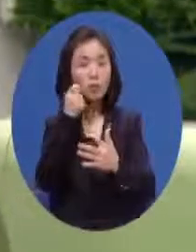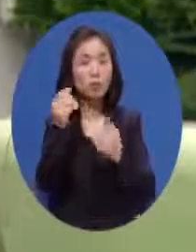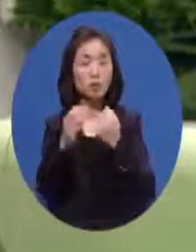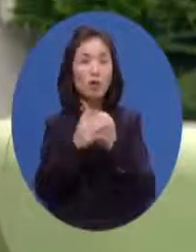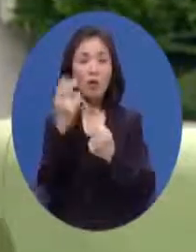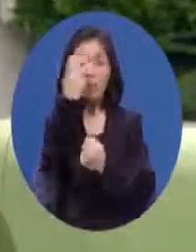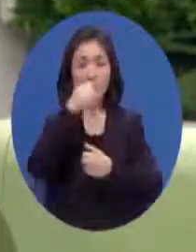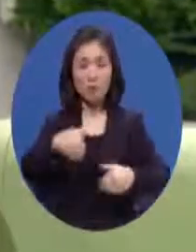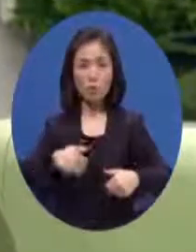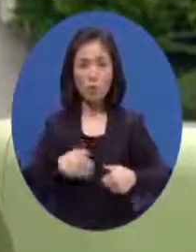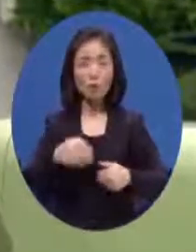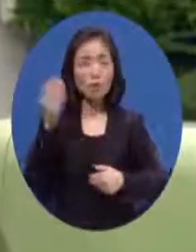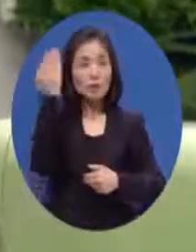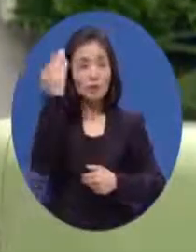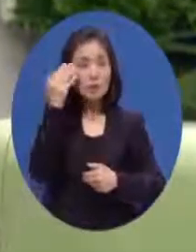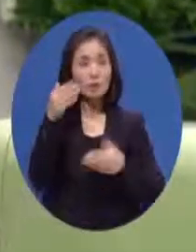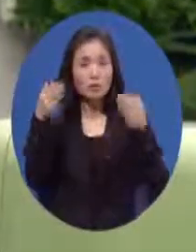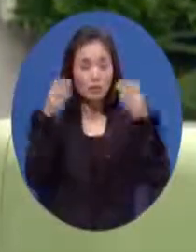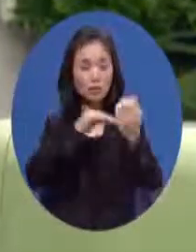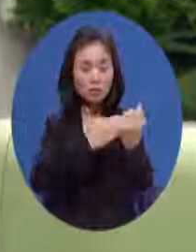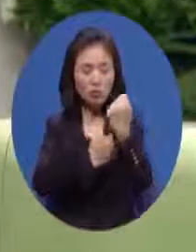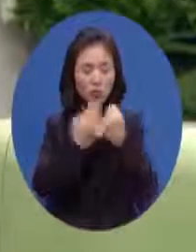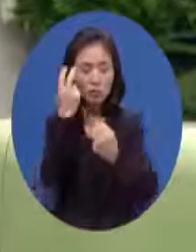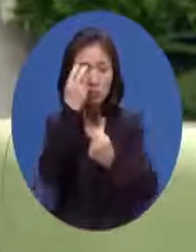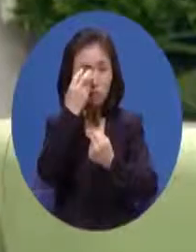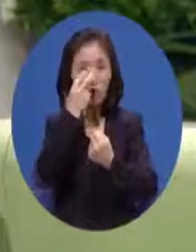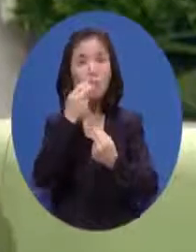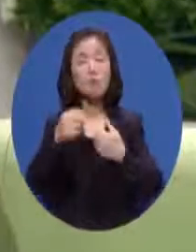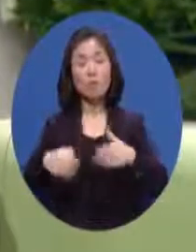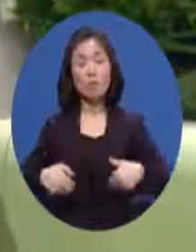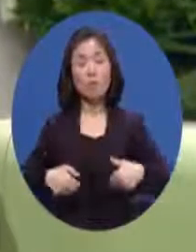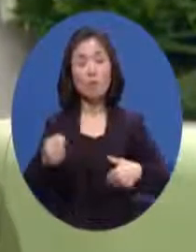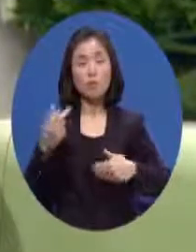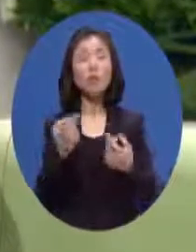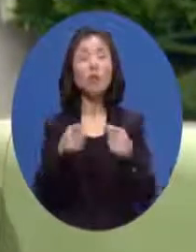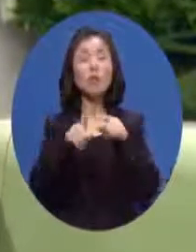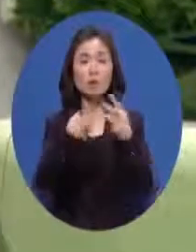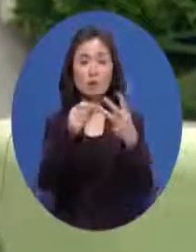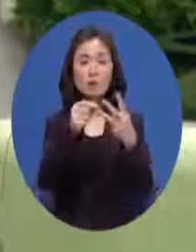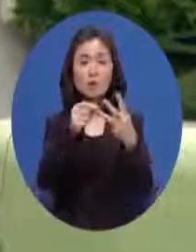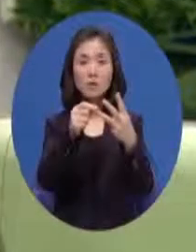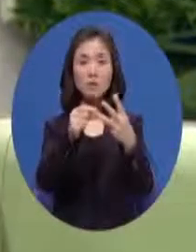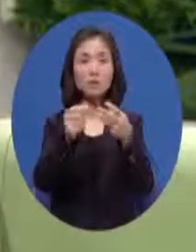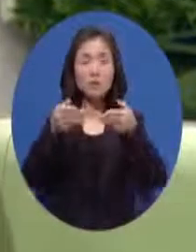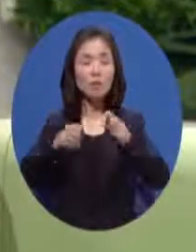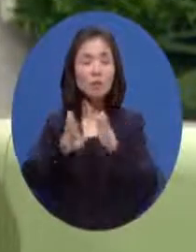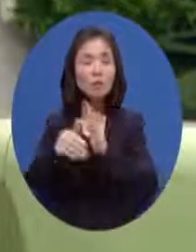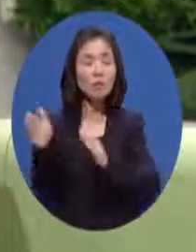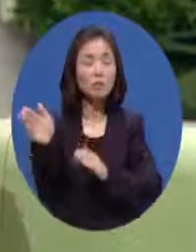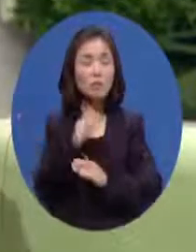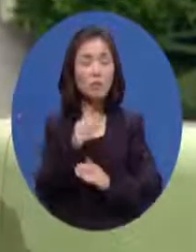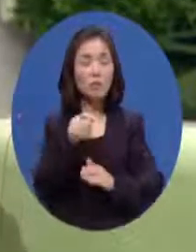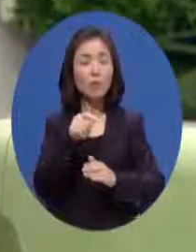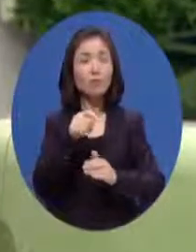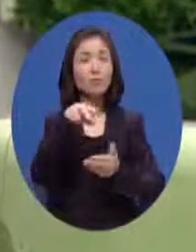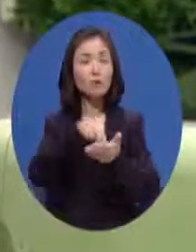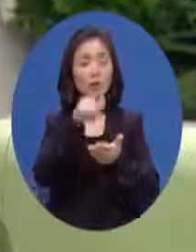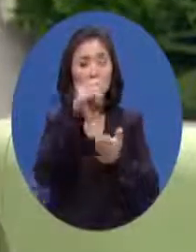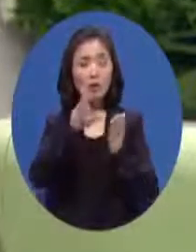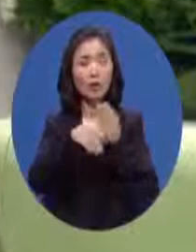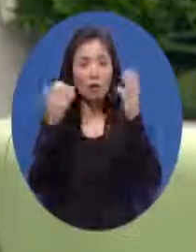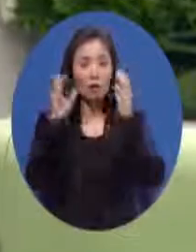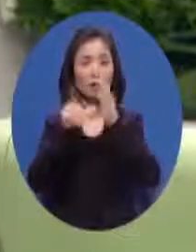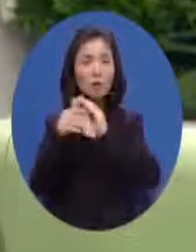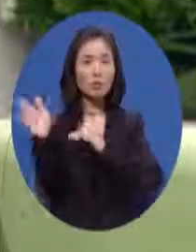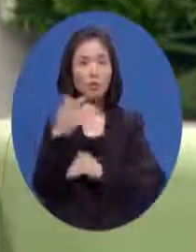지능이나 주의력 판별 검사 같은 검사들을 실시하게 되는 거고 또 더불어 선천적인 요소가 있었을 경우에는 어릴 때부터 조짐이